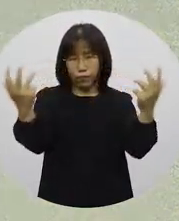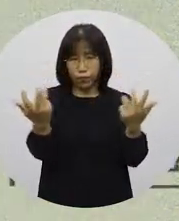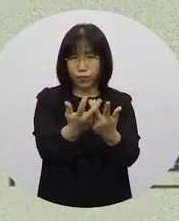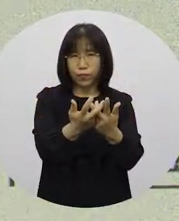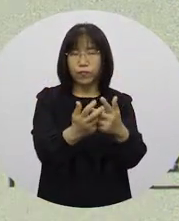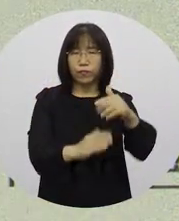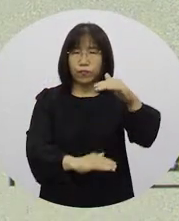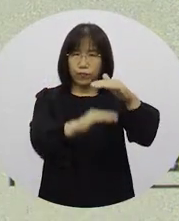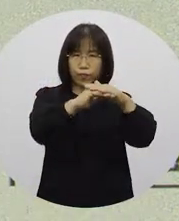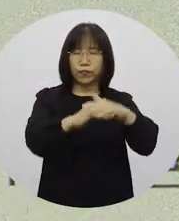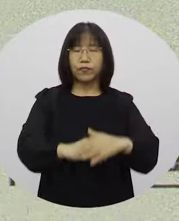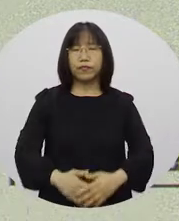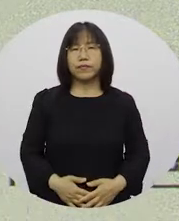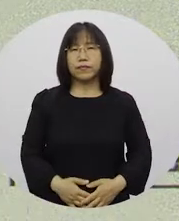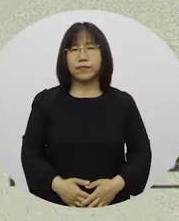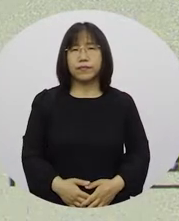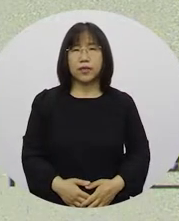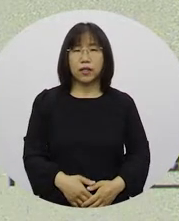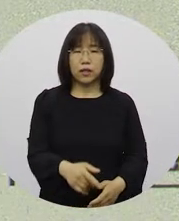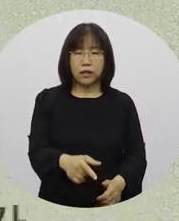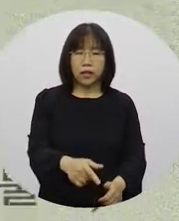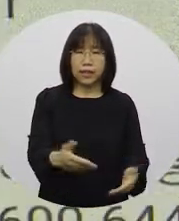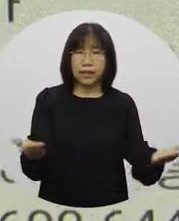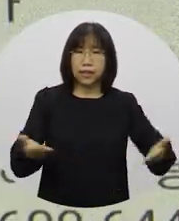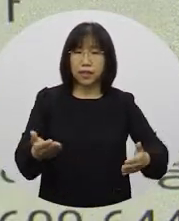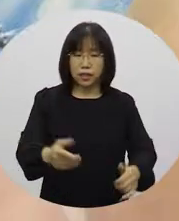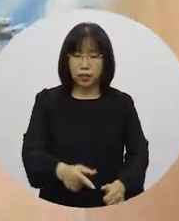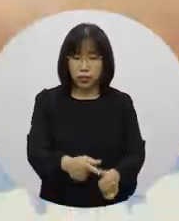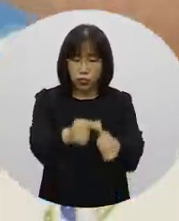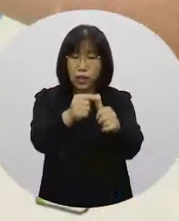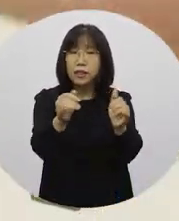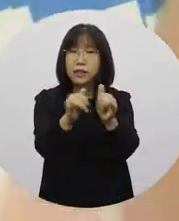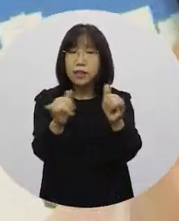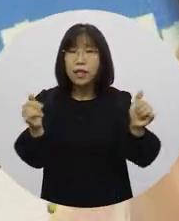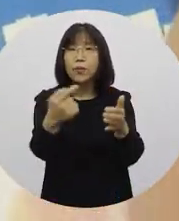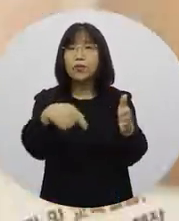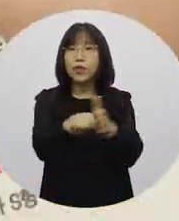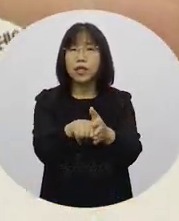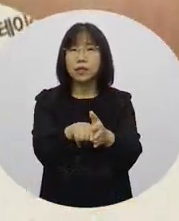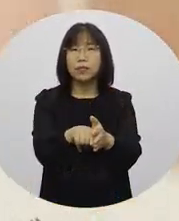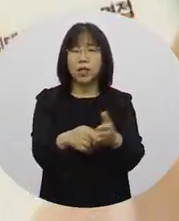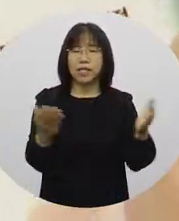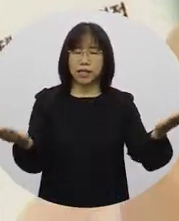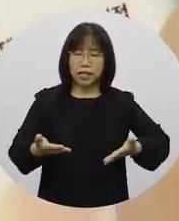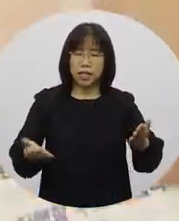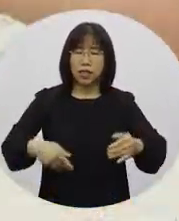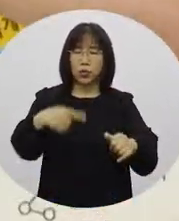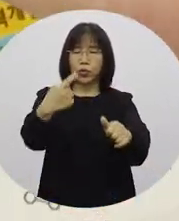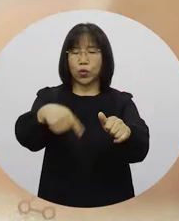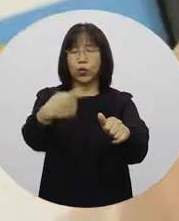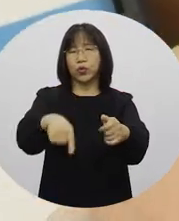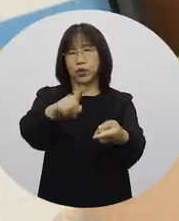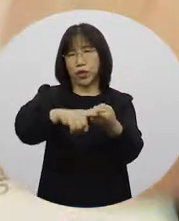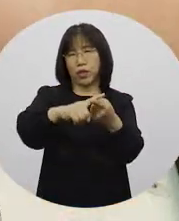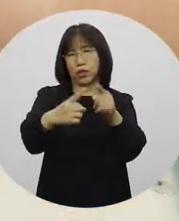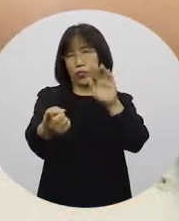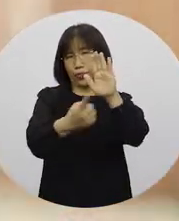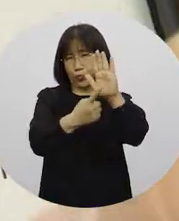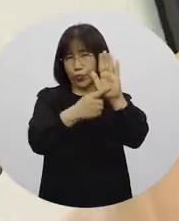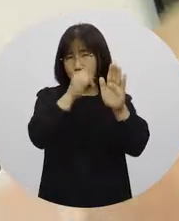정보가 가득 담겨 있습니다. 또 구직자를 대상으로 진행되는 각종 직업교육 관련 정보도